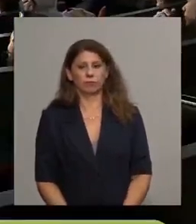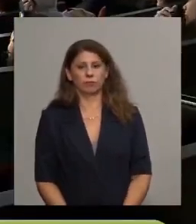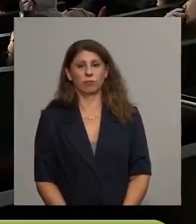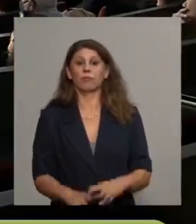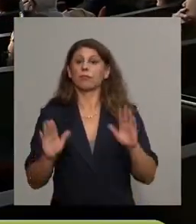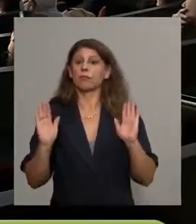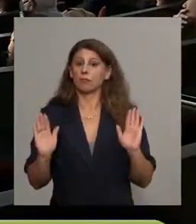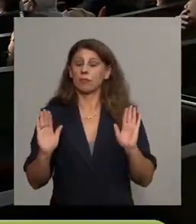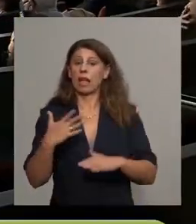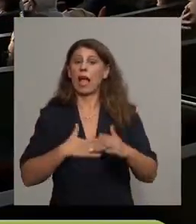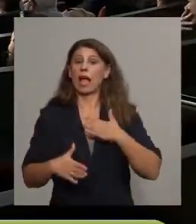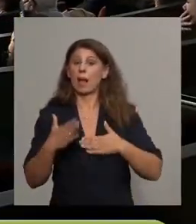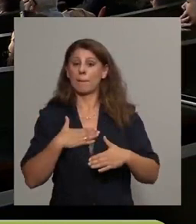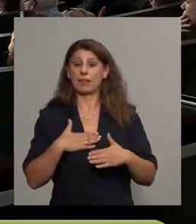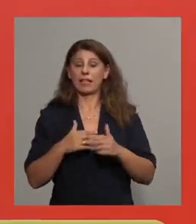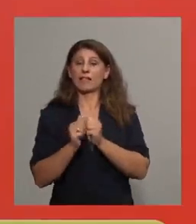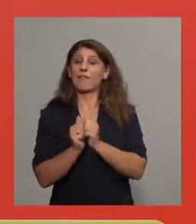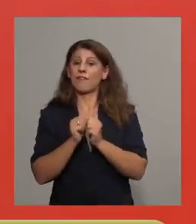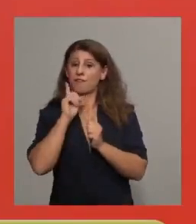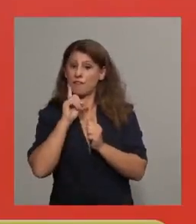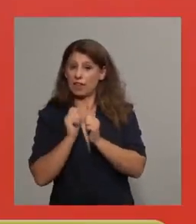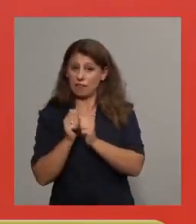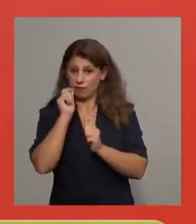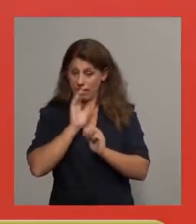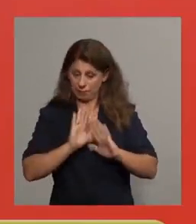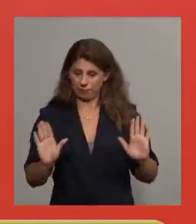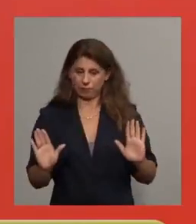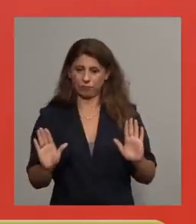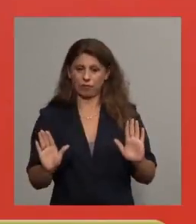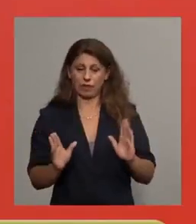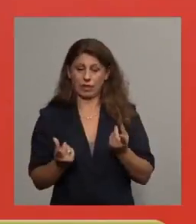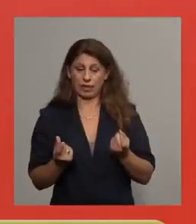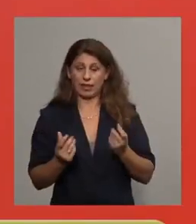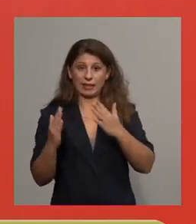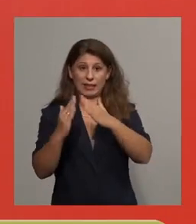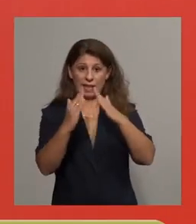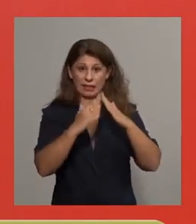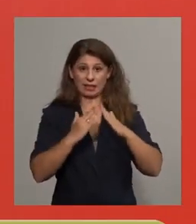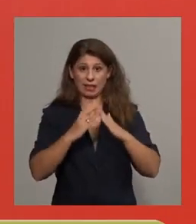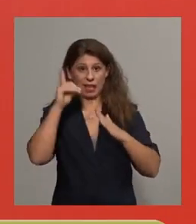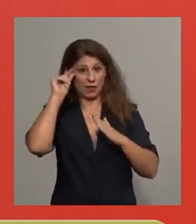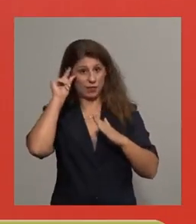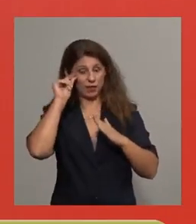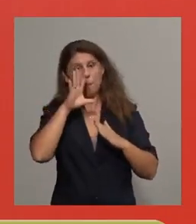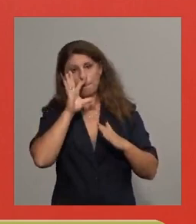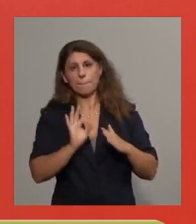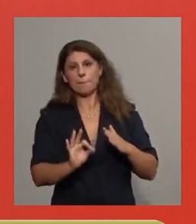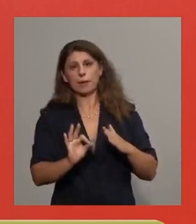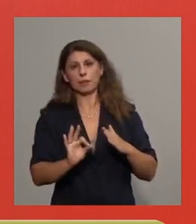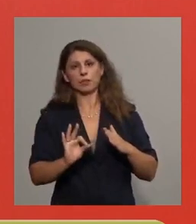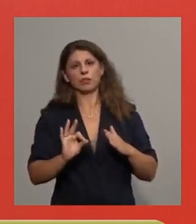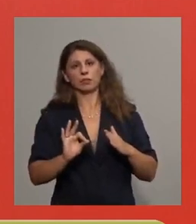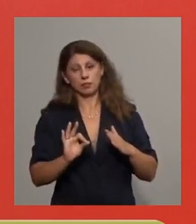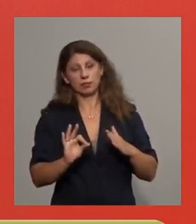Όμως, αγαπητές φίλες και φίλοι, τα κίνητρα στέγασης των φοιτητών είναι κυριολεκτικά όλα